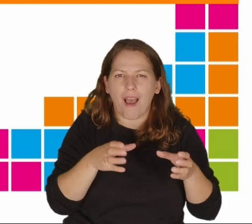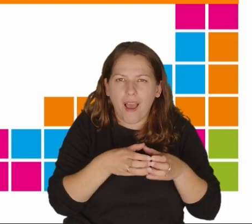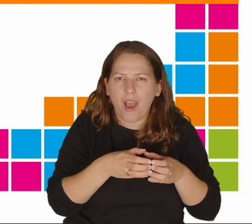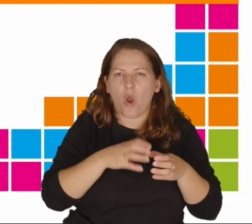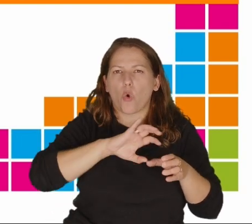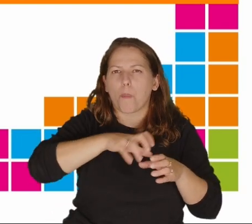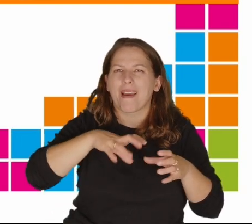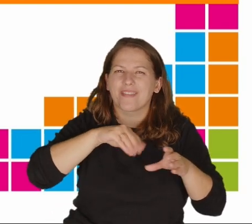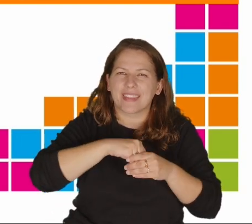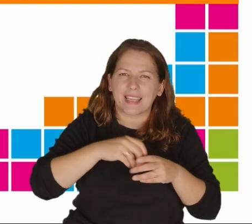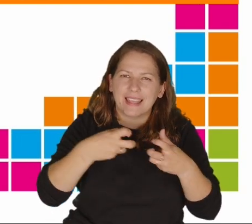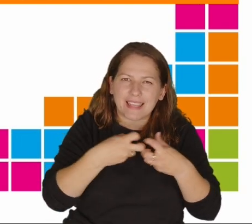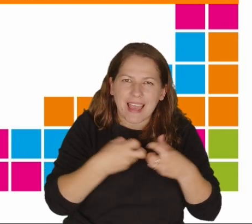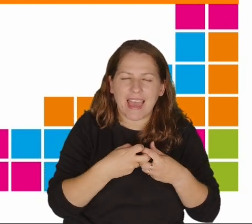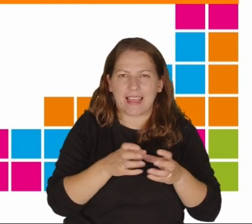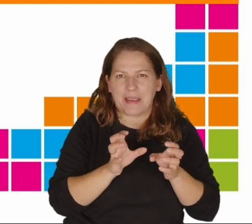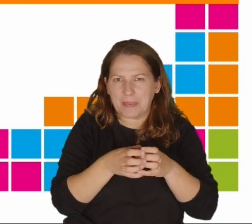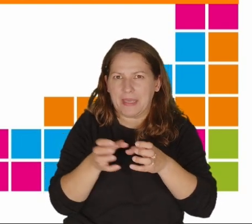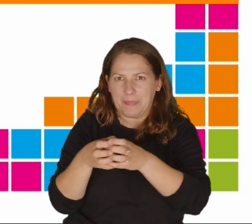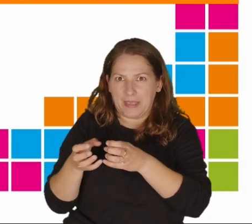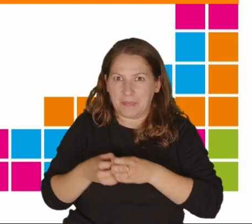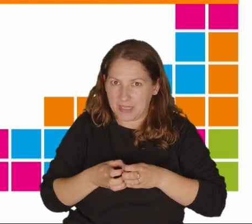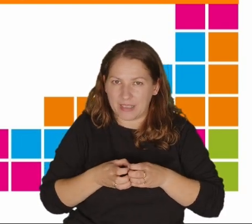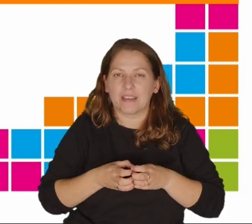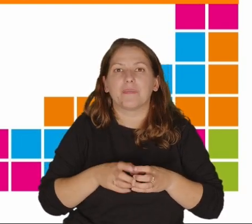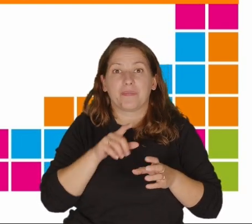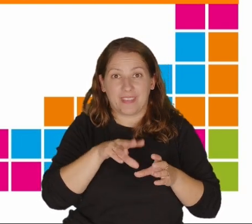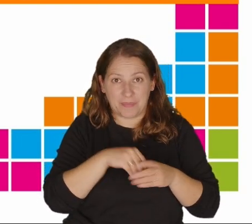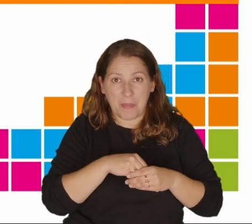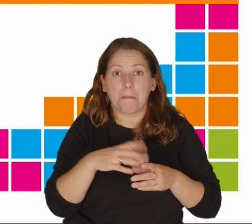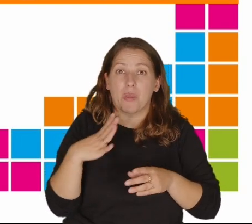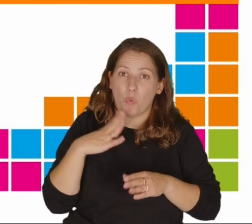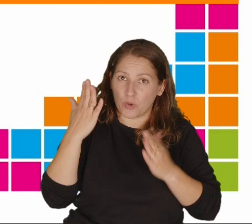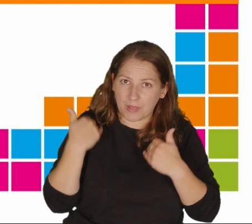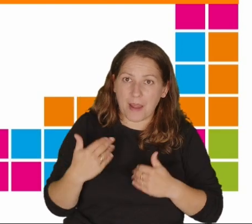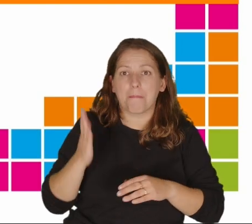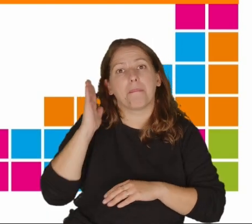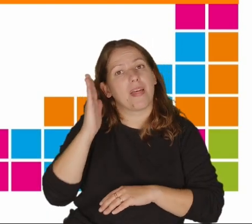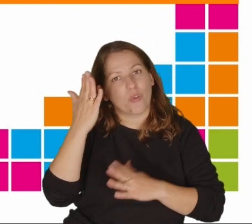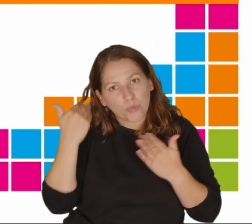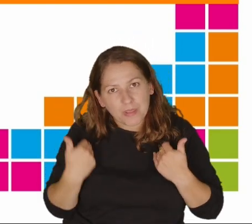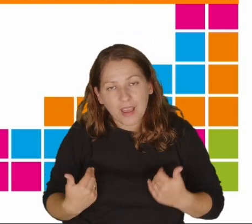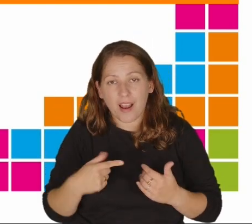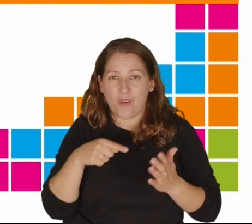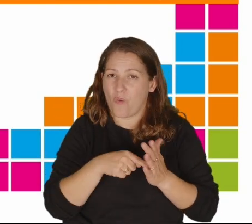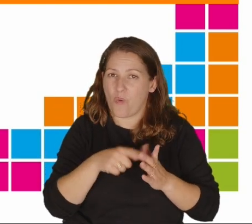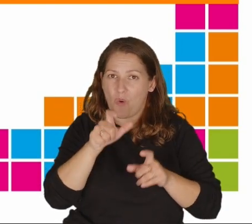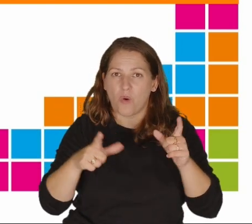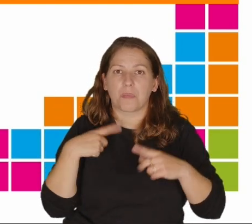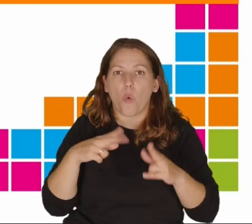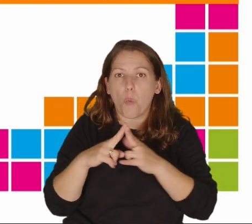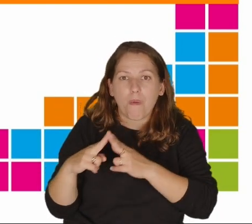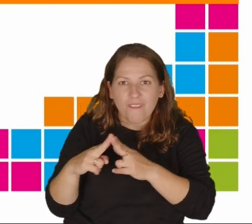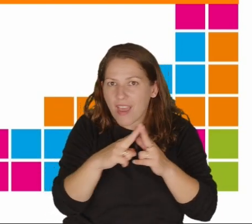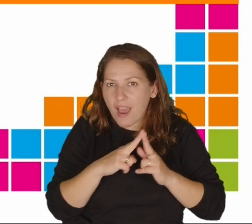w grupach internetowych, są osoby, które są w szpitalu, były w szpitalu, będą w szpitalu, że są osoby, które umawiają się